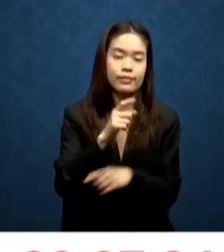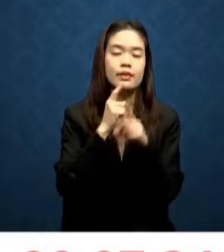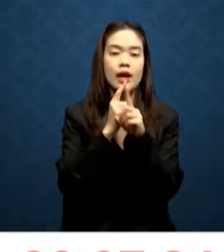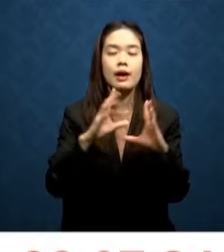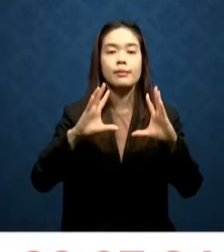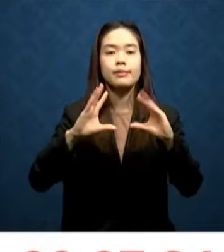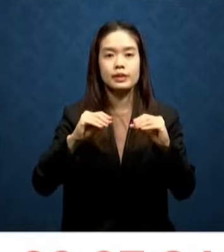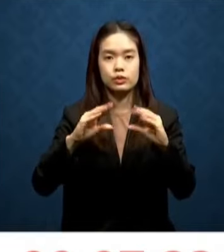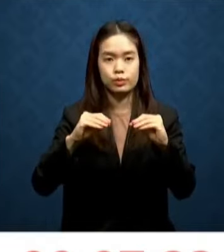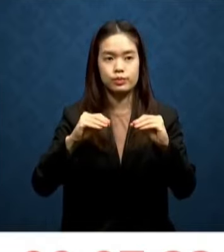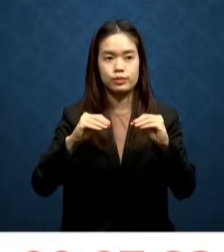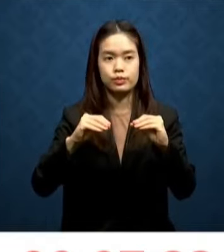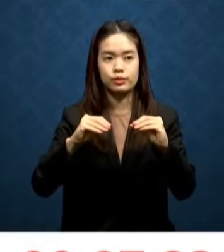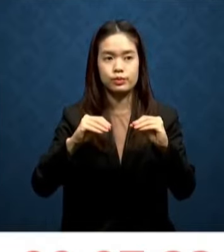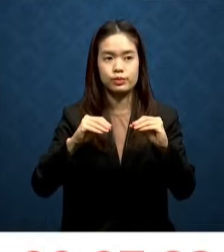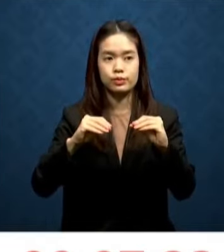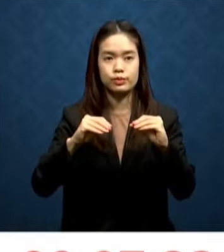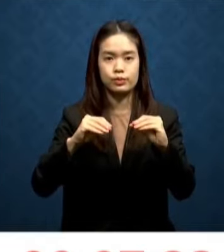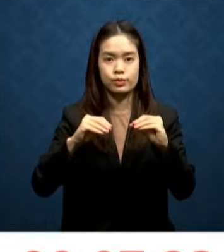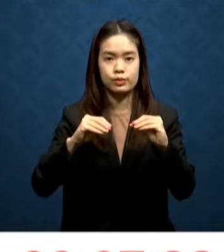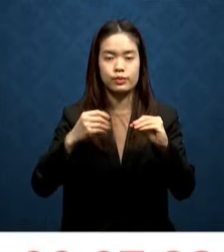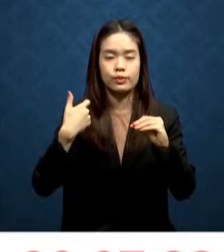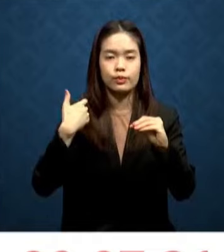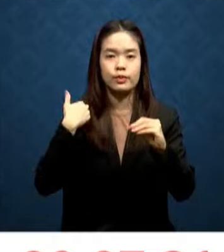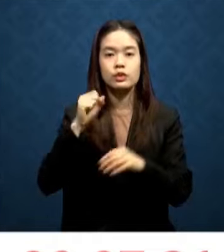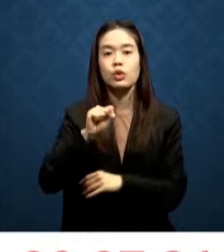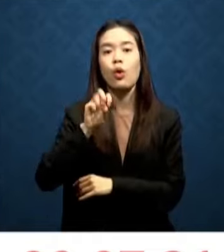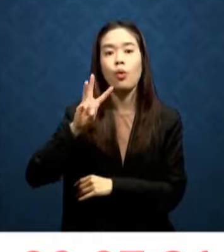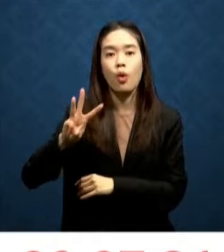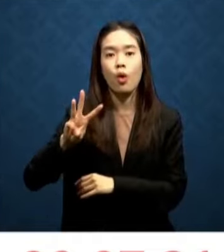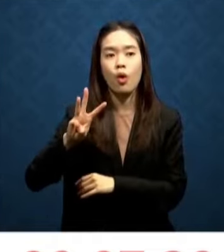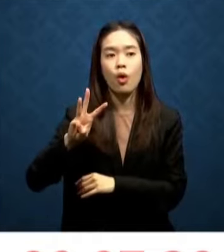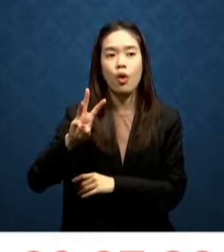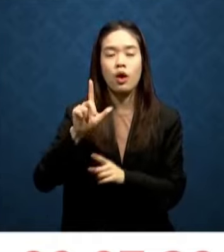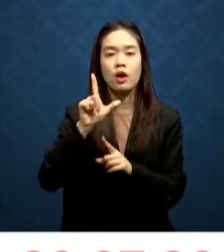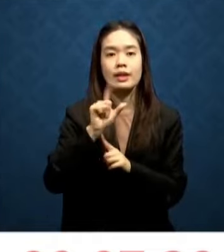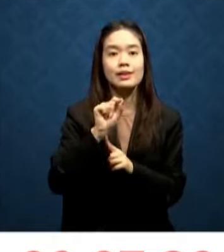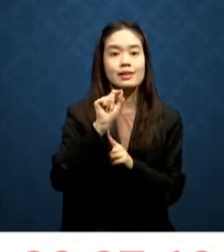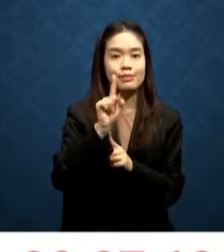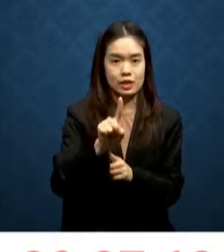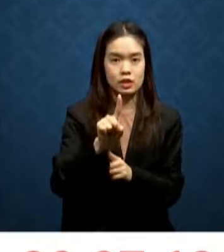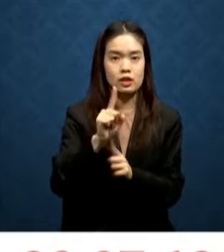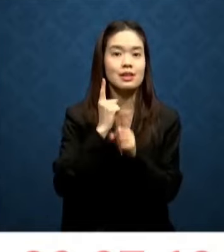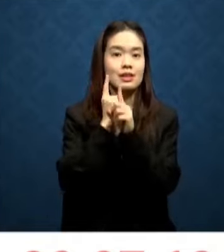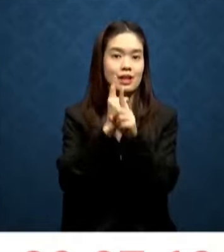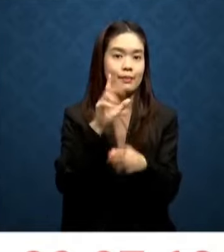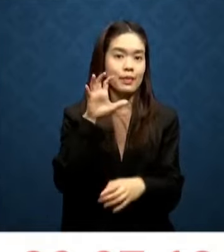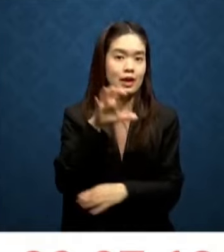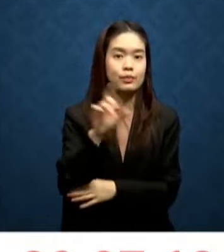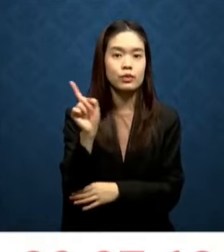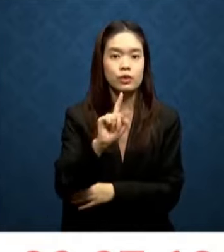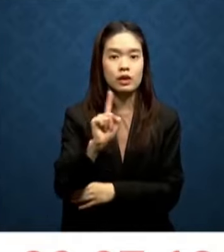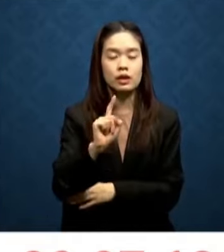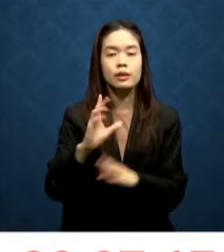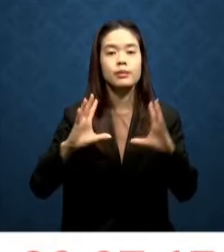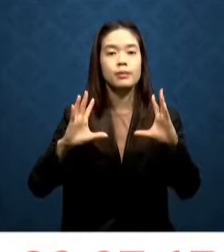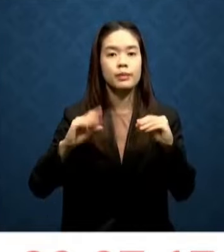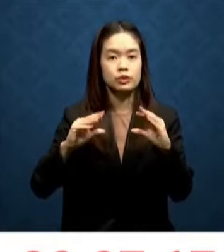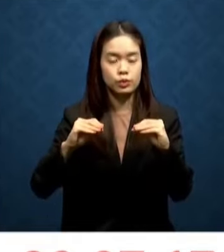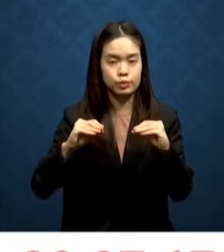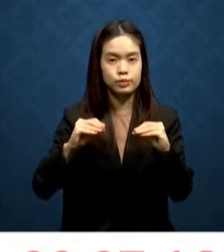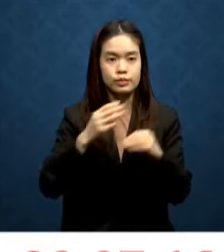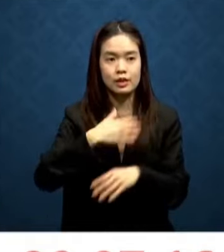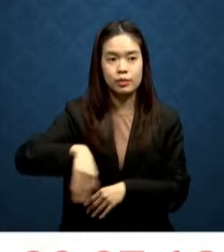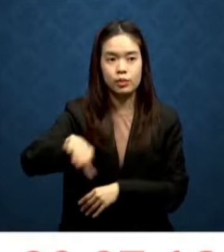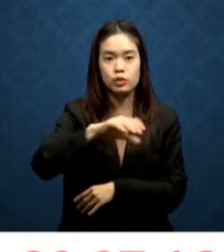ชุมวาดของวุฒิสภาข้อที่21ครับในการประชุมให้ที่ประ